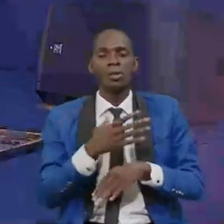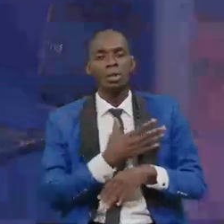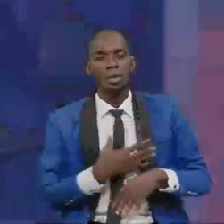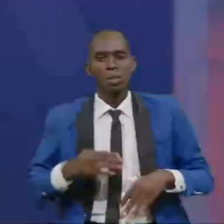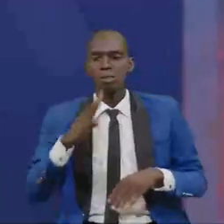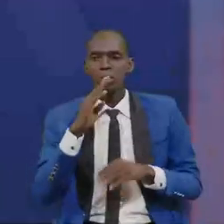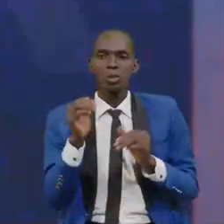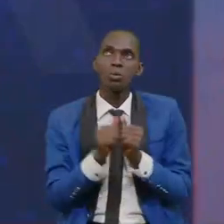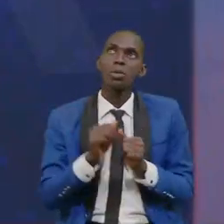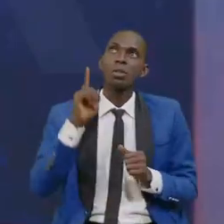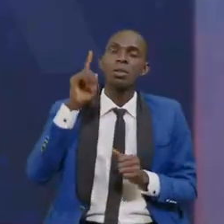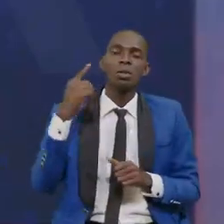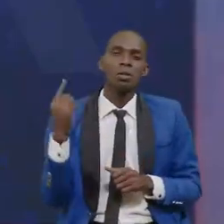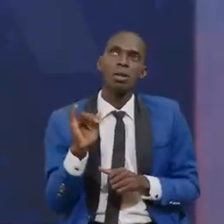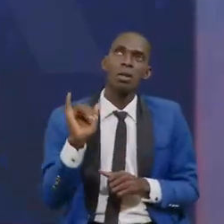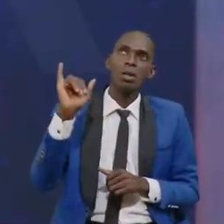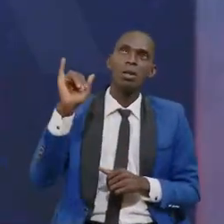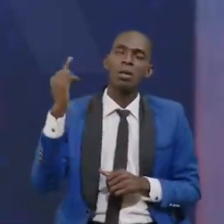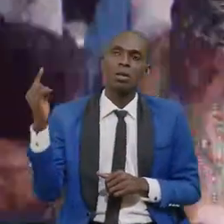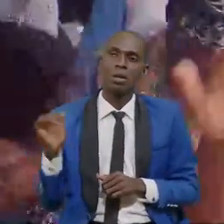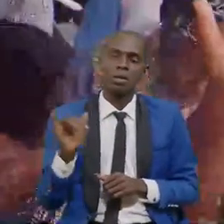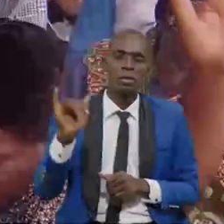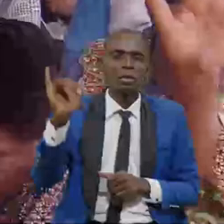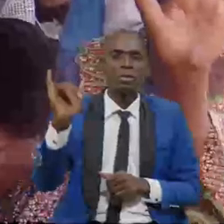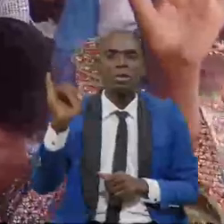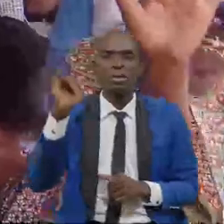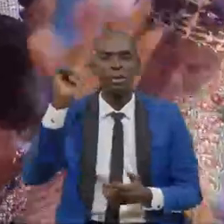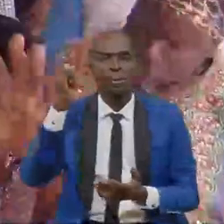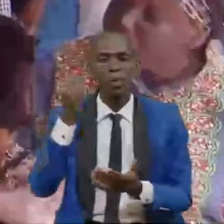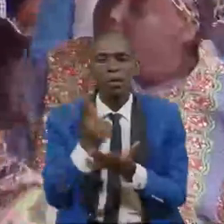seront toujours avec lui pour toujours.